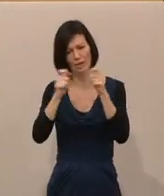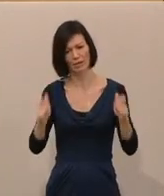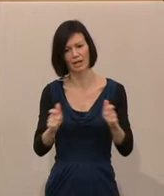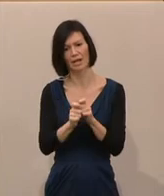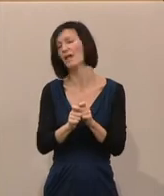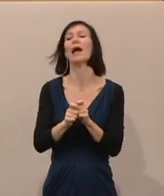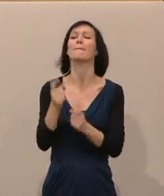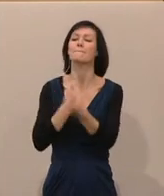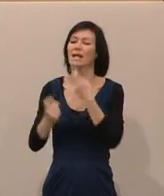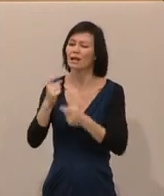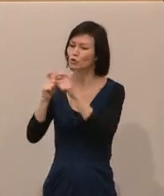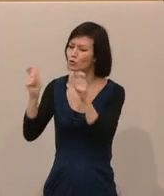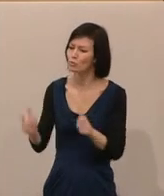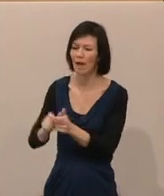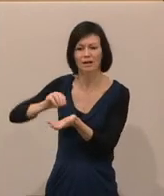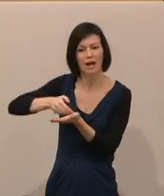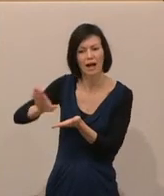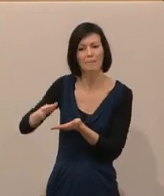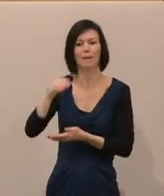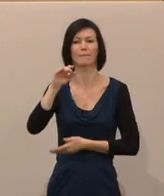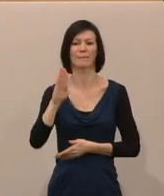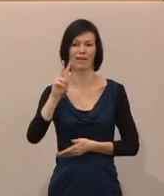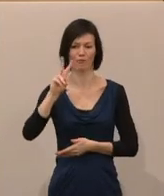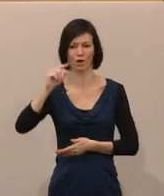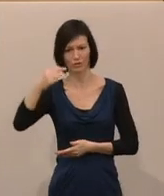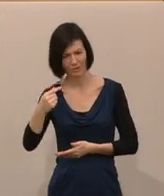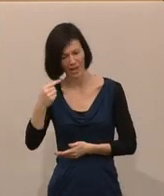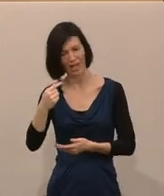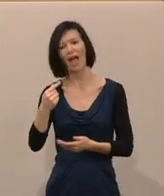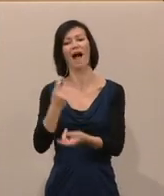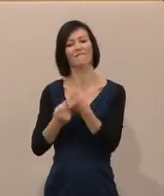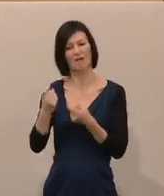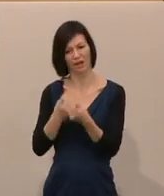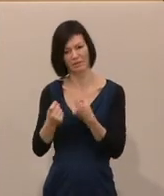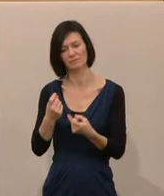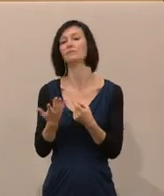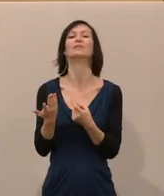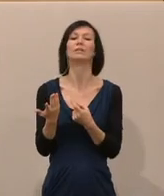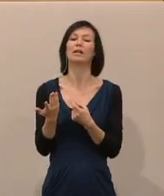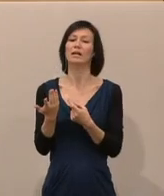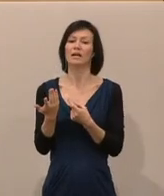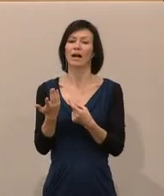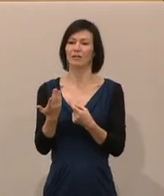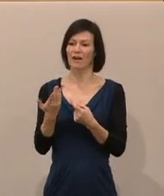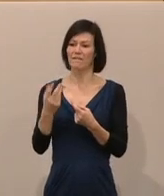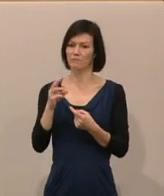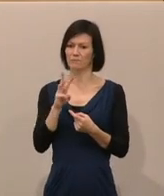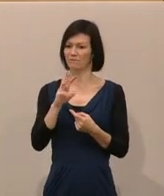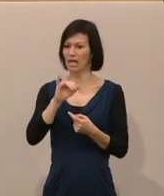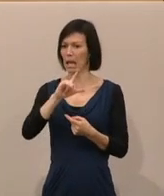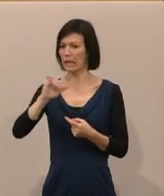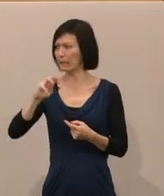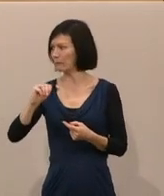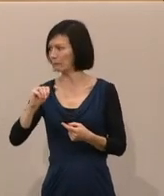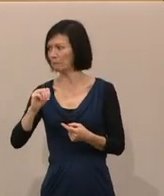die BVD-Affäre, die Angriffe auf die Pressefreiheit aus dem Innenministerium, die Achse der Willigen, die der Herr